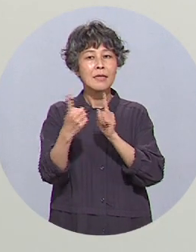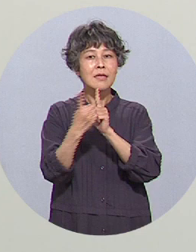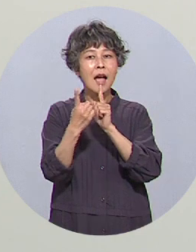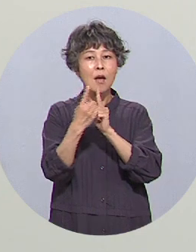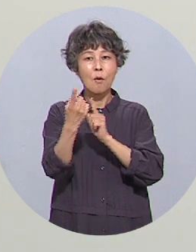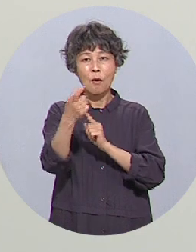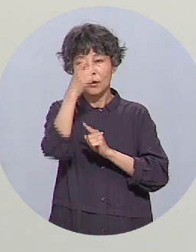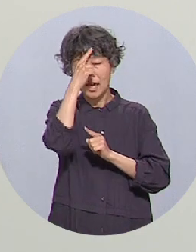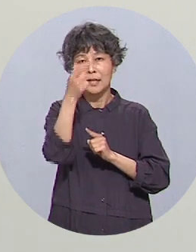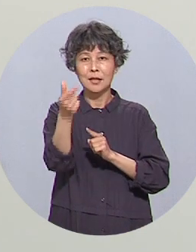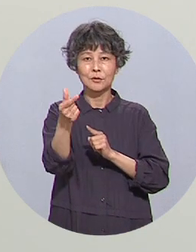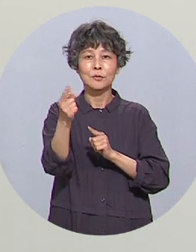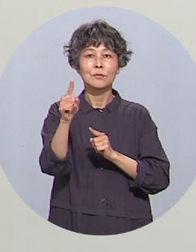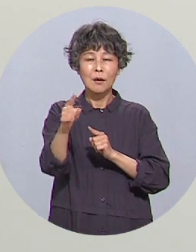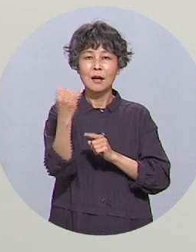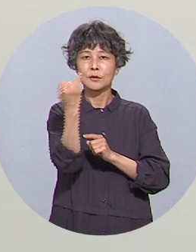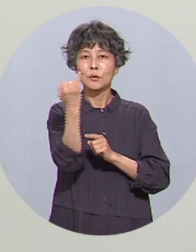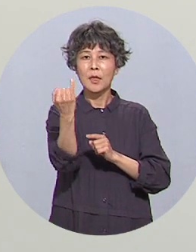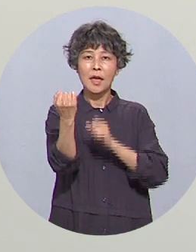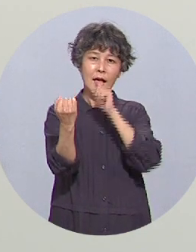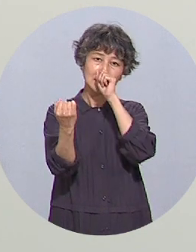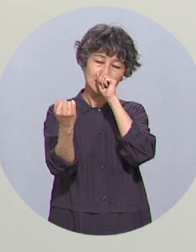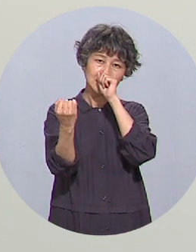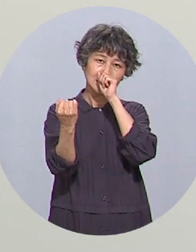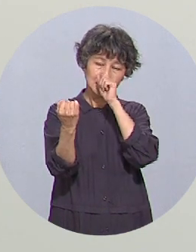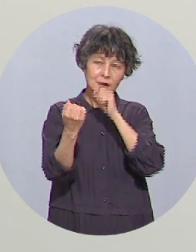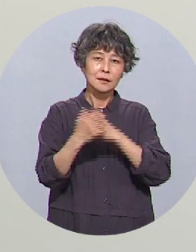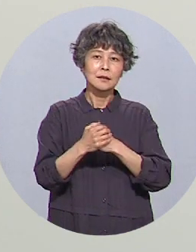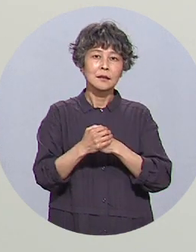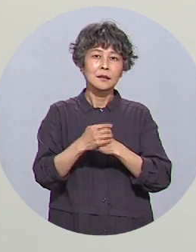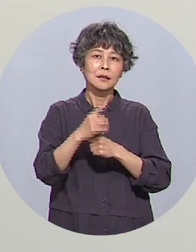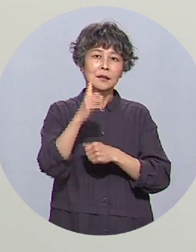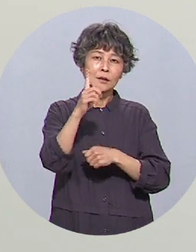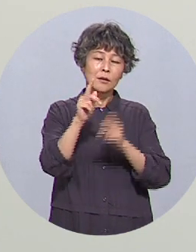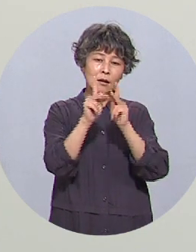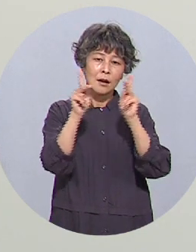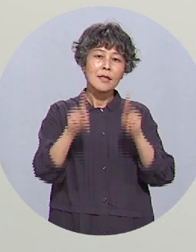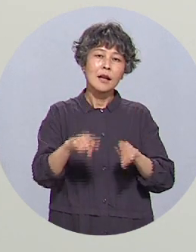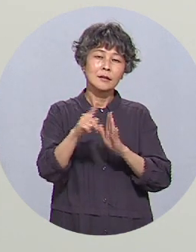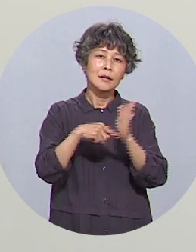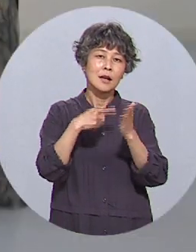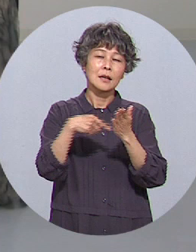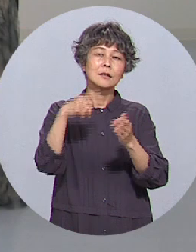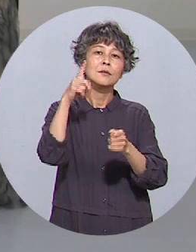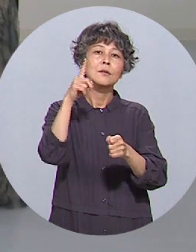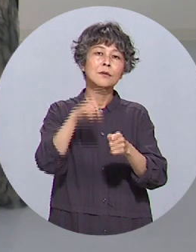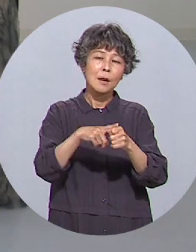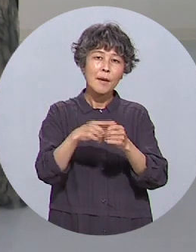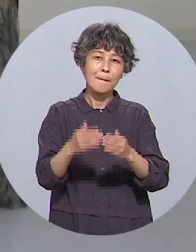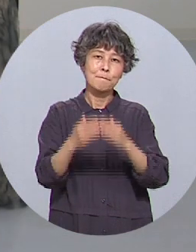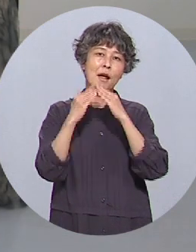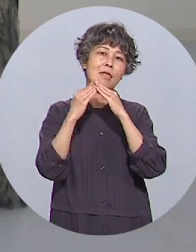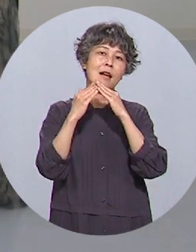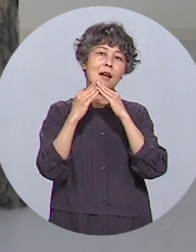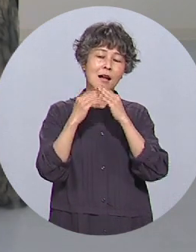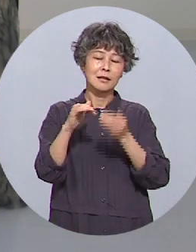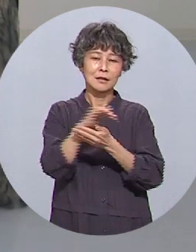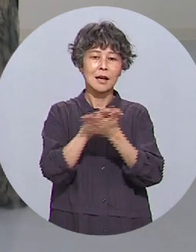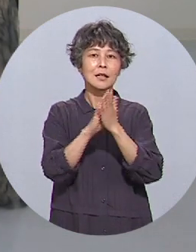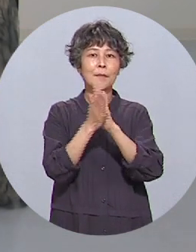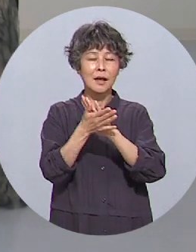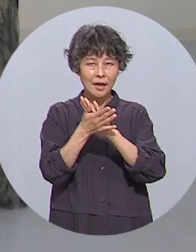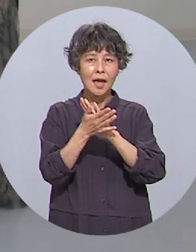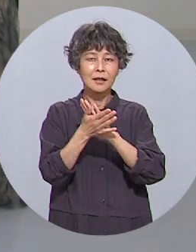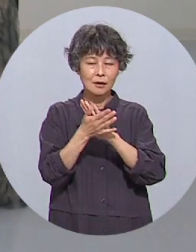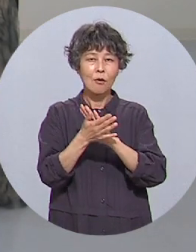するのは女性警察官がいいだろうという形でですね、その一つの課題を解決するために誕生したのが埼玉県機動